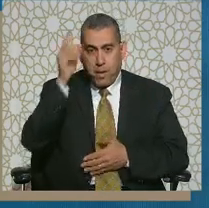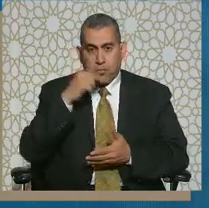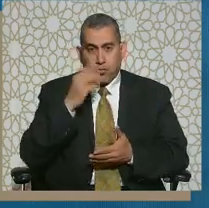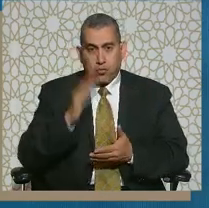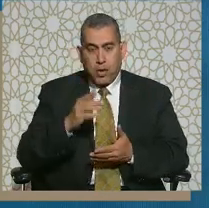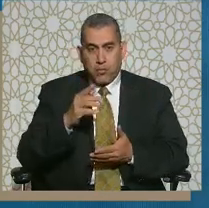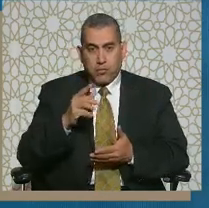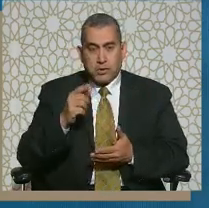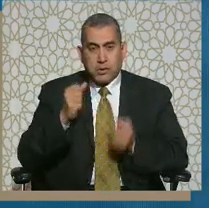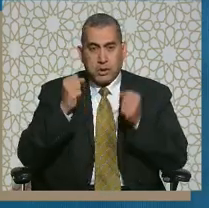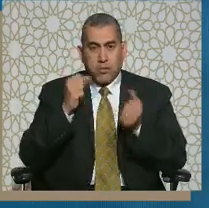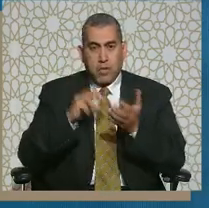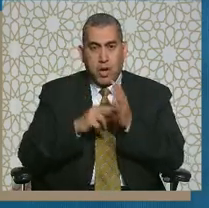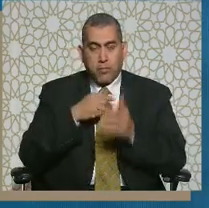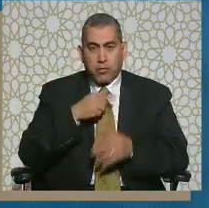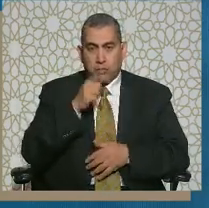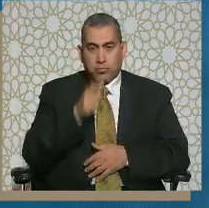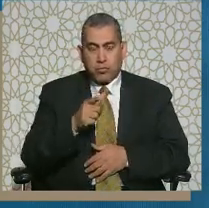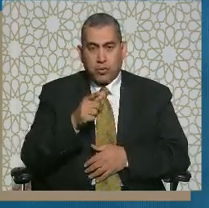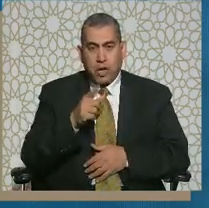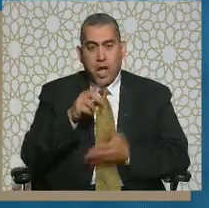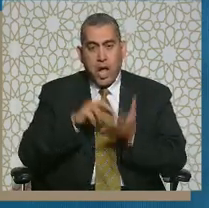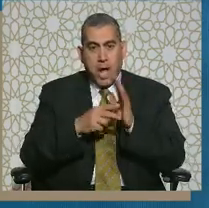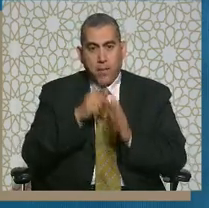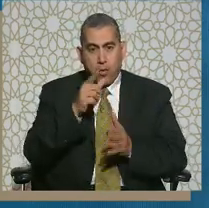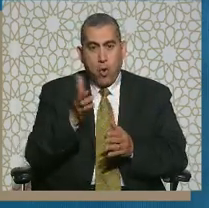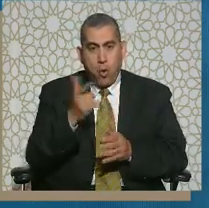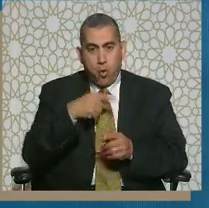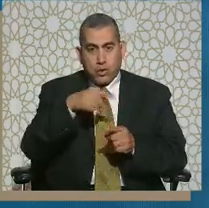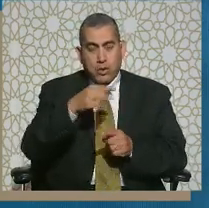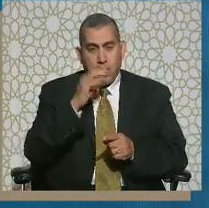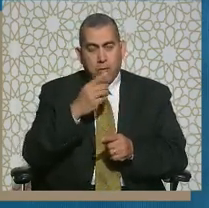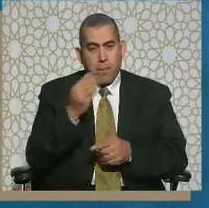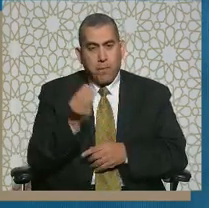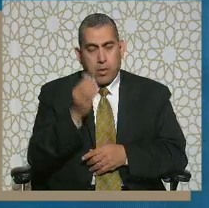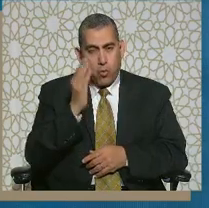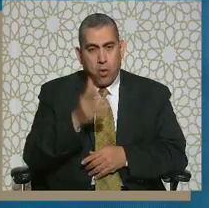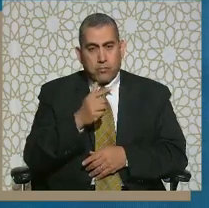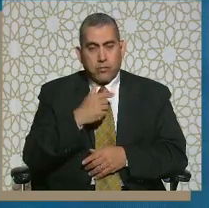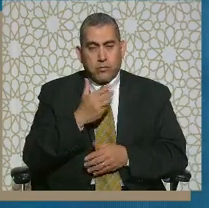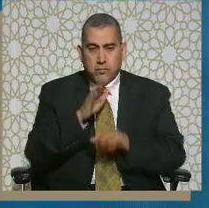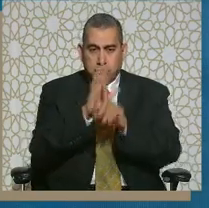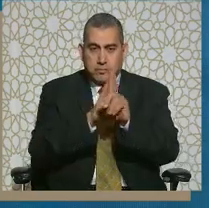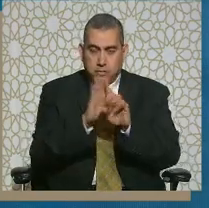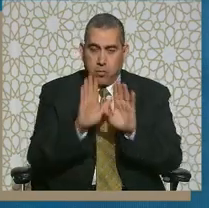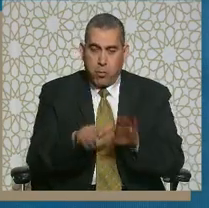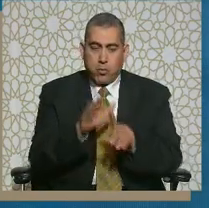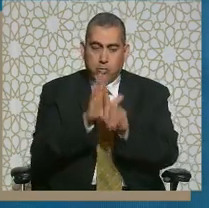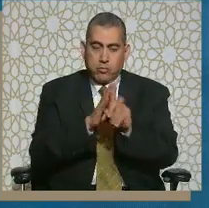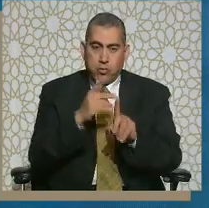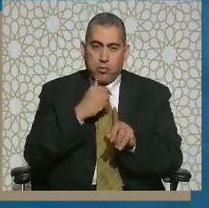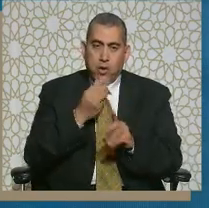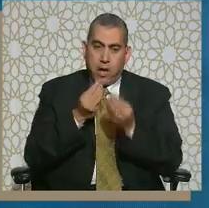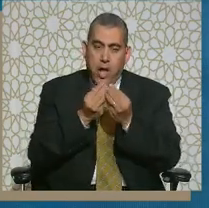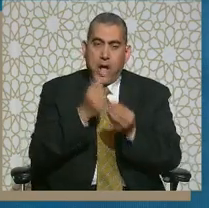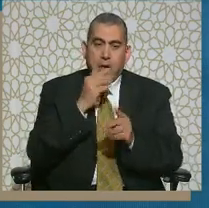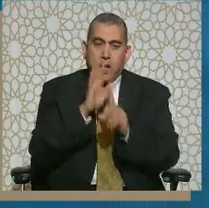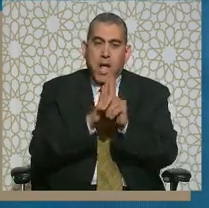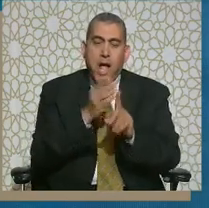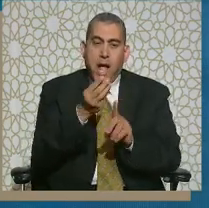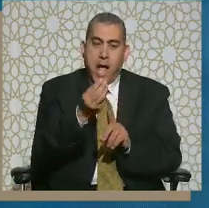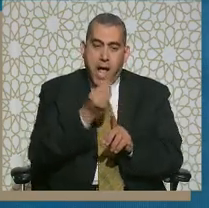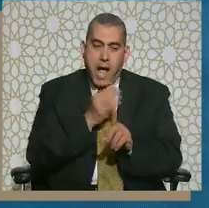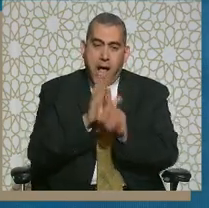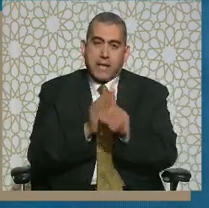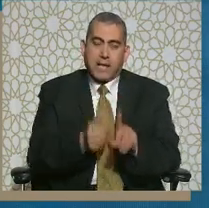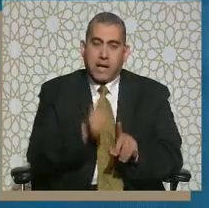تسبب ده اما مساله انت تعملي ايه بقى مع اختك ببساطه خالص احسني اليها تدفع بالتي هي احسن هي